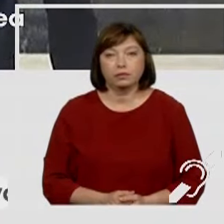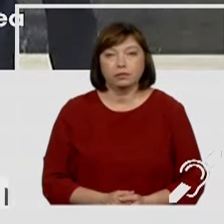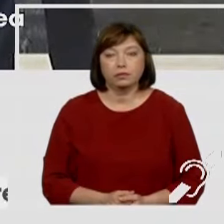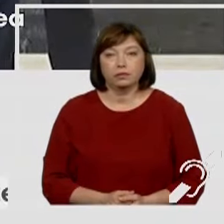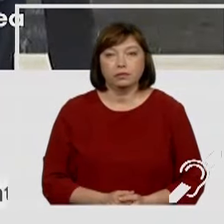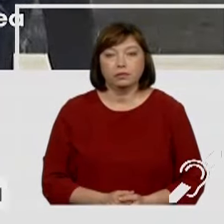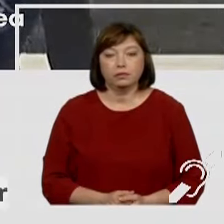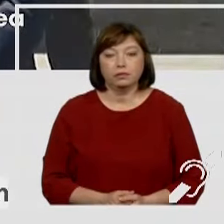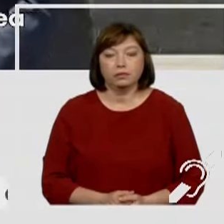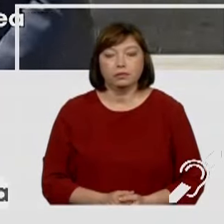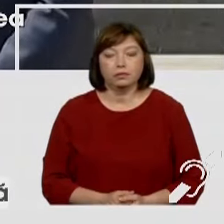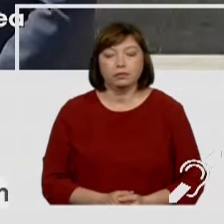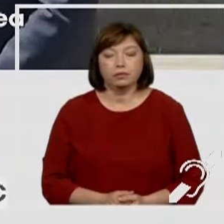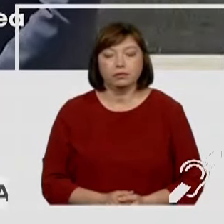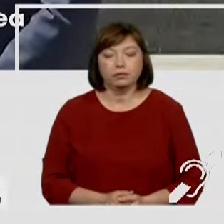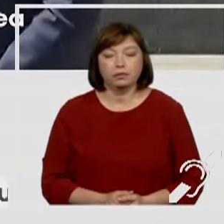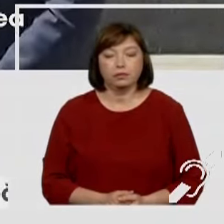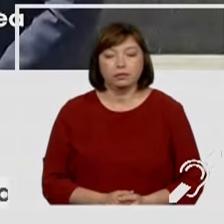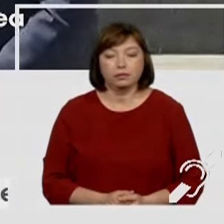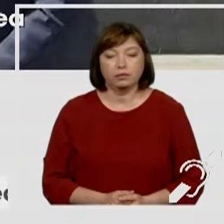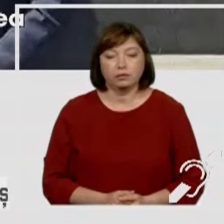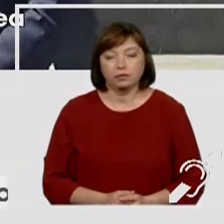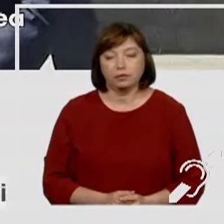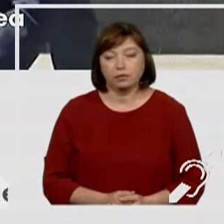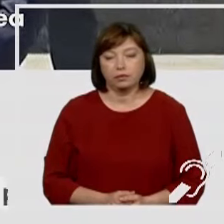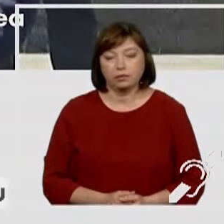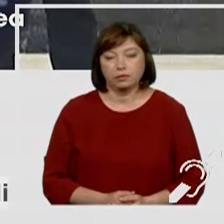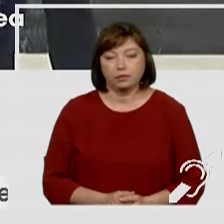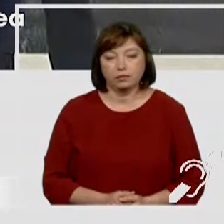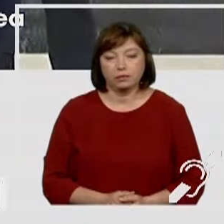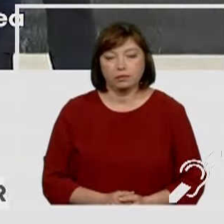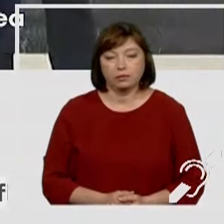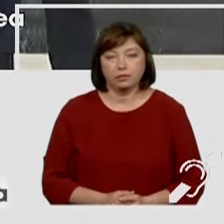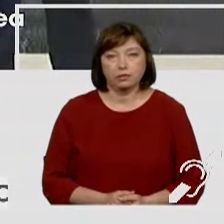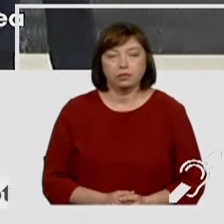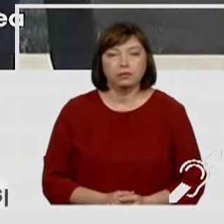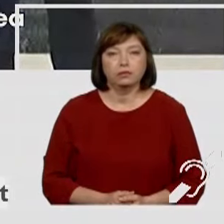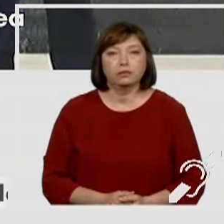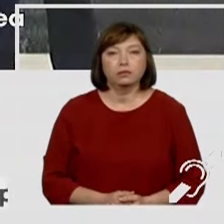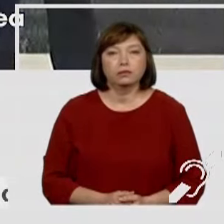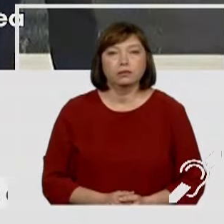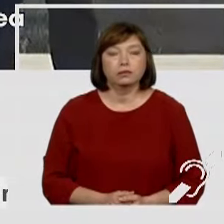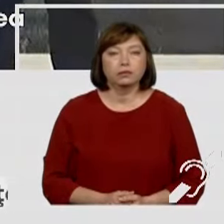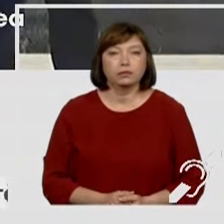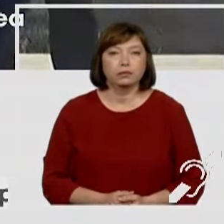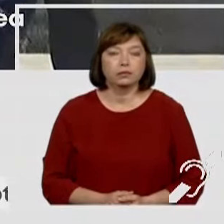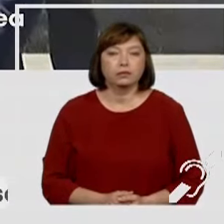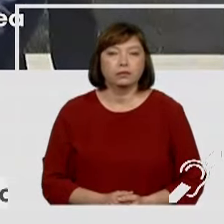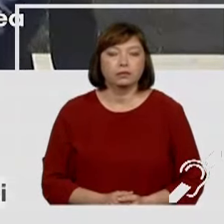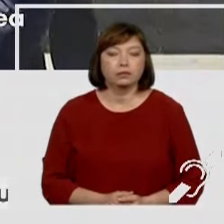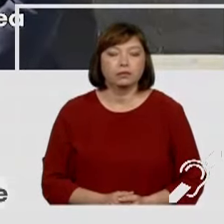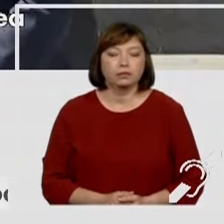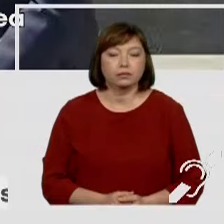first results of this project. These 46 cars, I understand, will go to the fields to do the work that